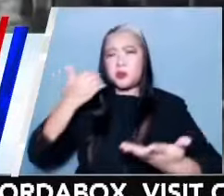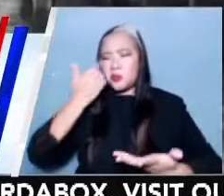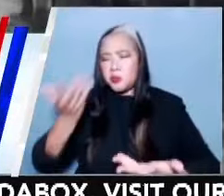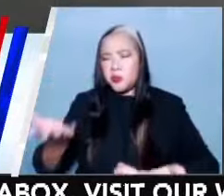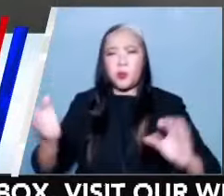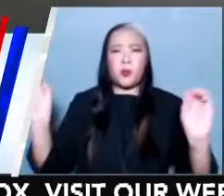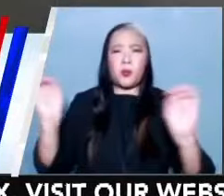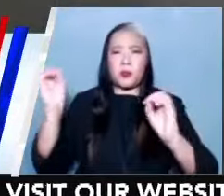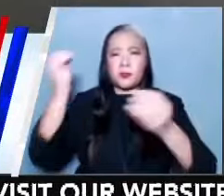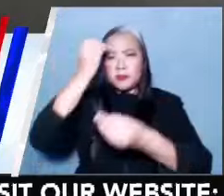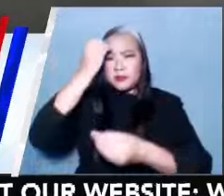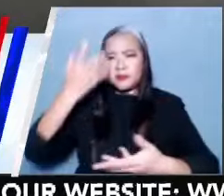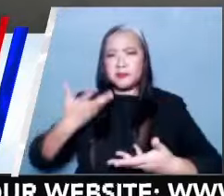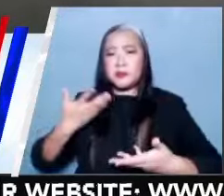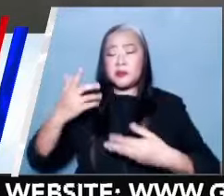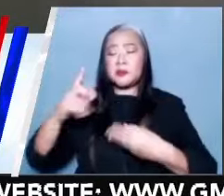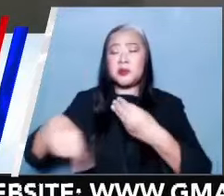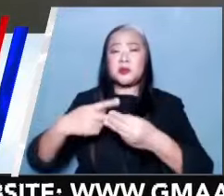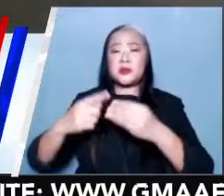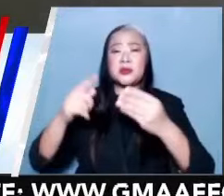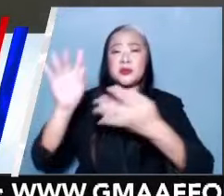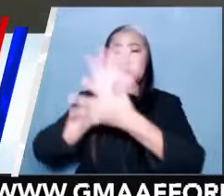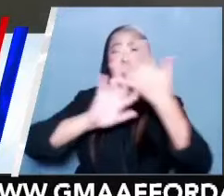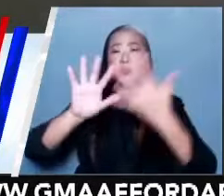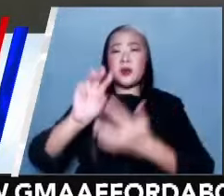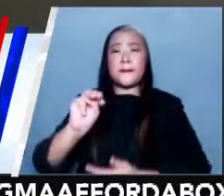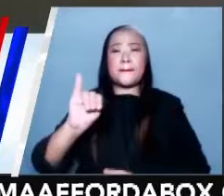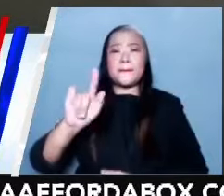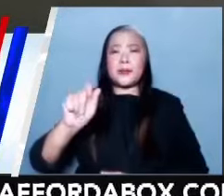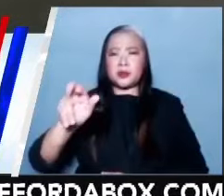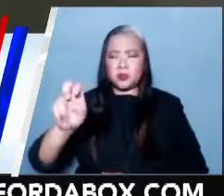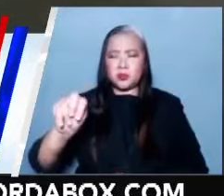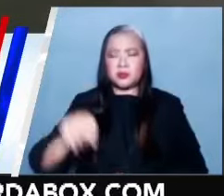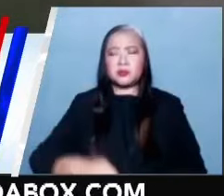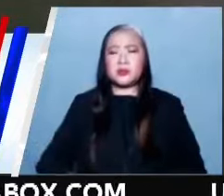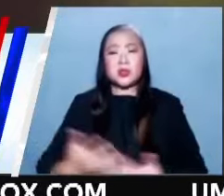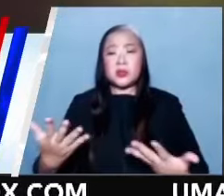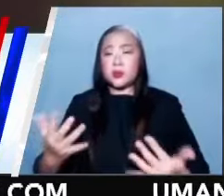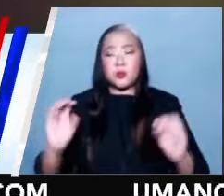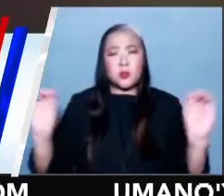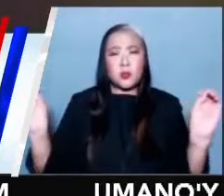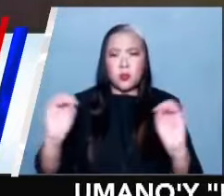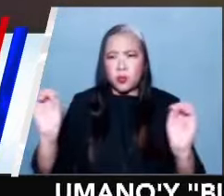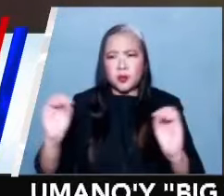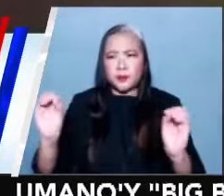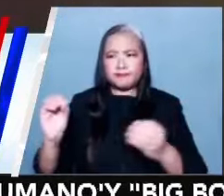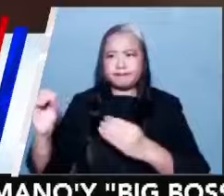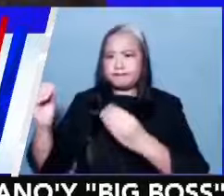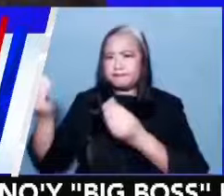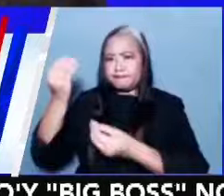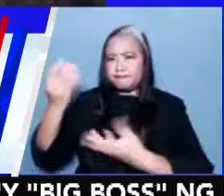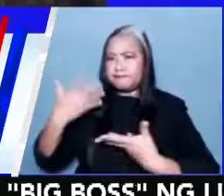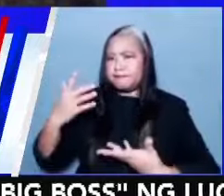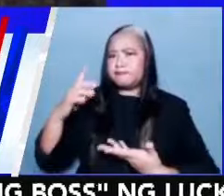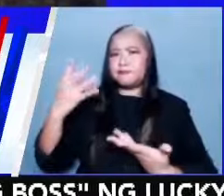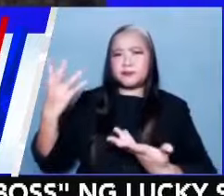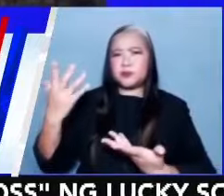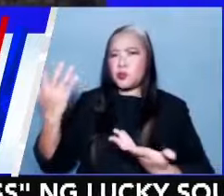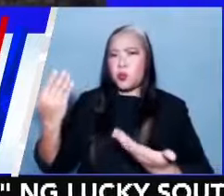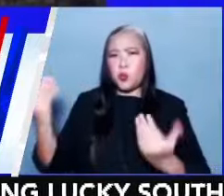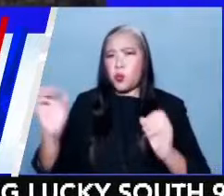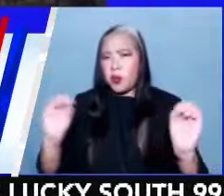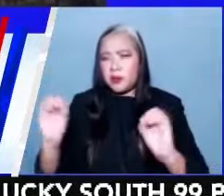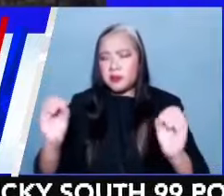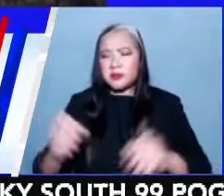hagupit ng Hurricane Milton. So far po, wala pa po tayong na-receive na report. So in other words po, lahat sila ay nailikas